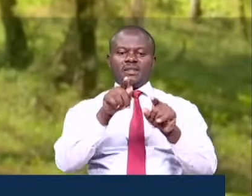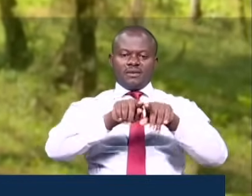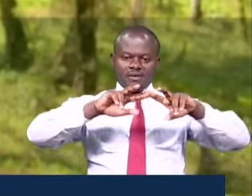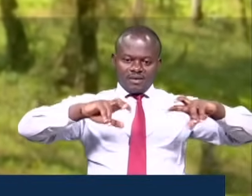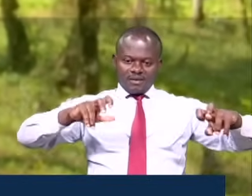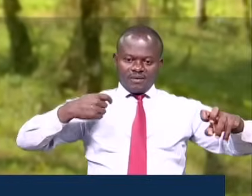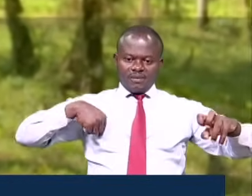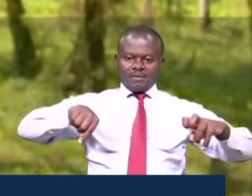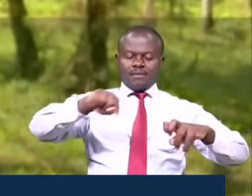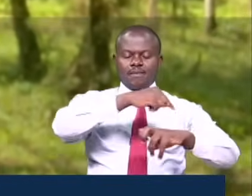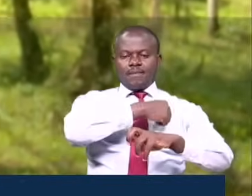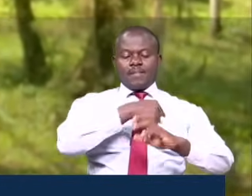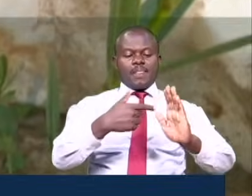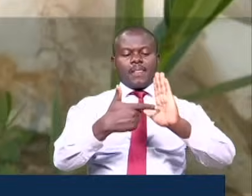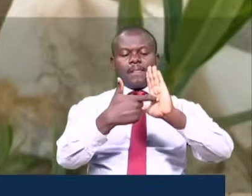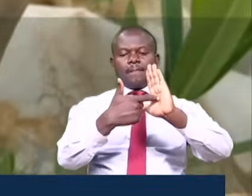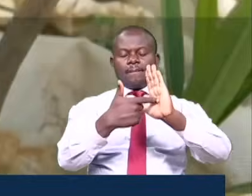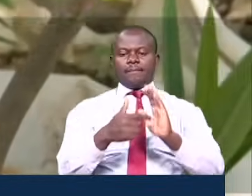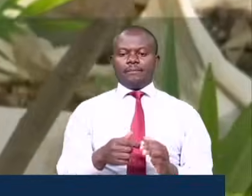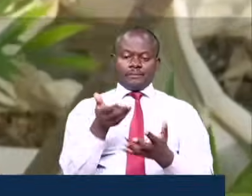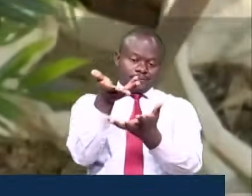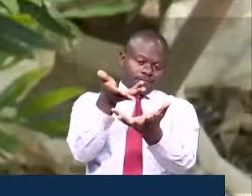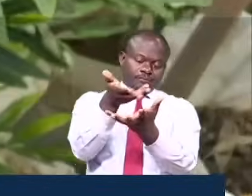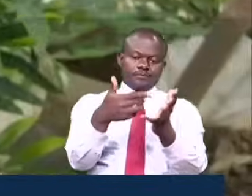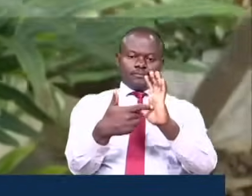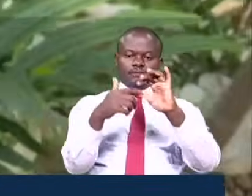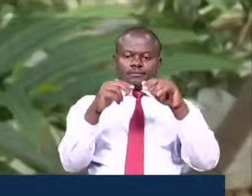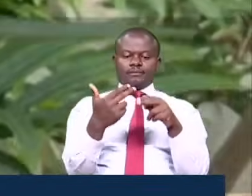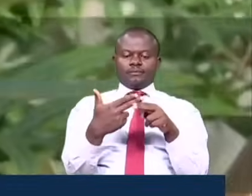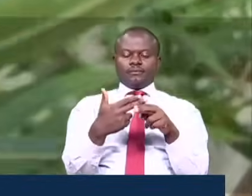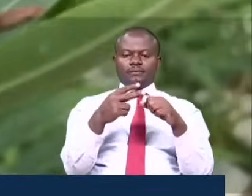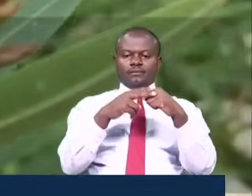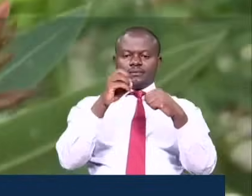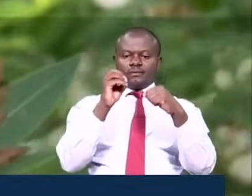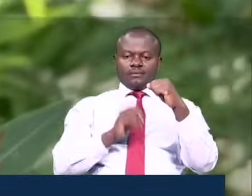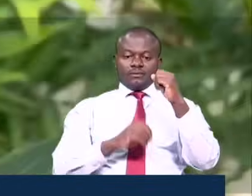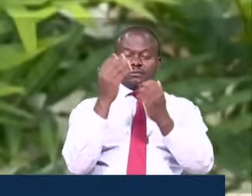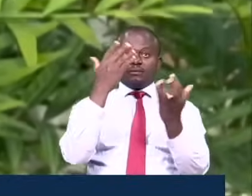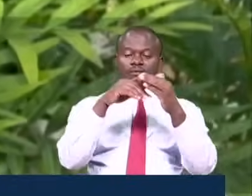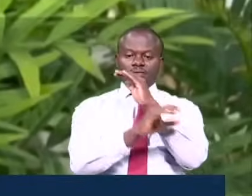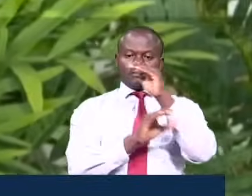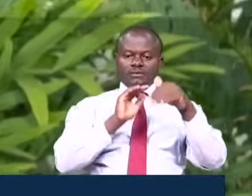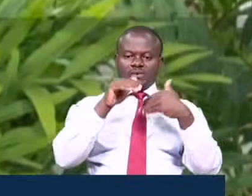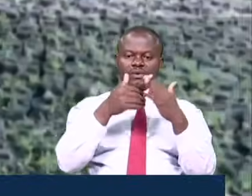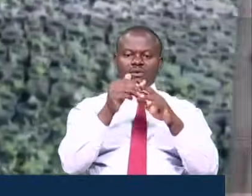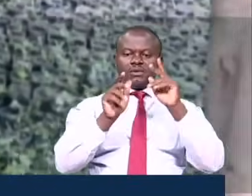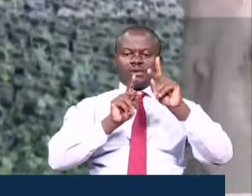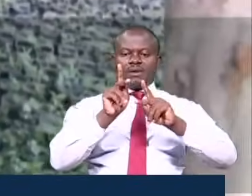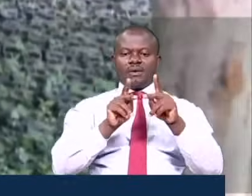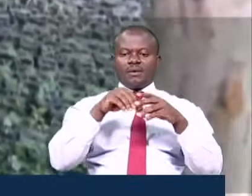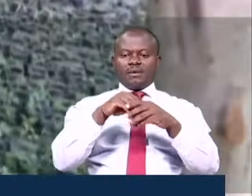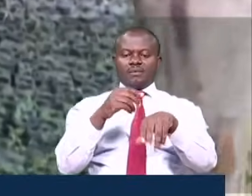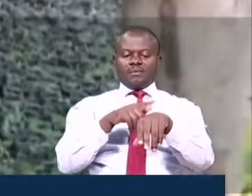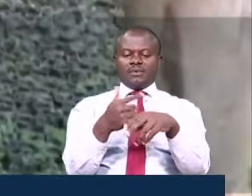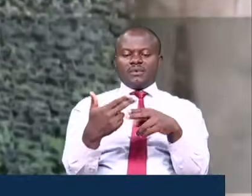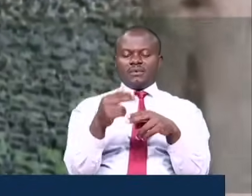bwacu bwazerekanye. Isesengura gerekana ko 70% by'amashyamba yo mu gihugu yose ari ay'abaturage, mu gihe